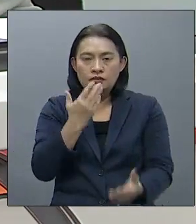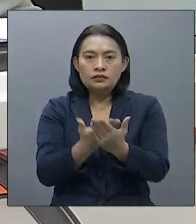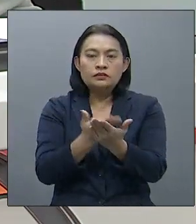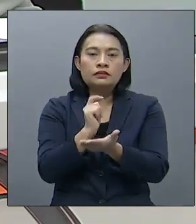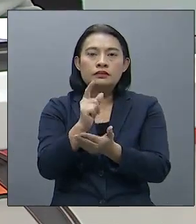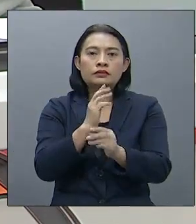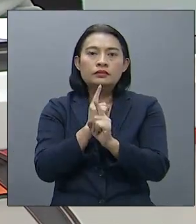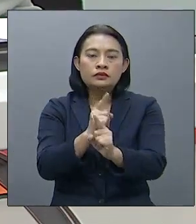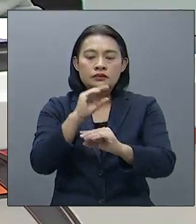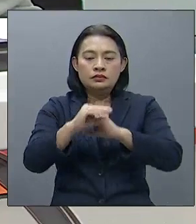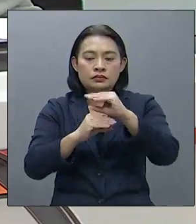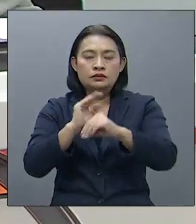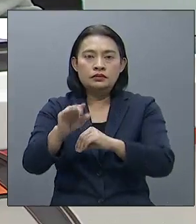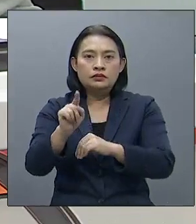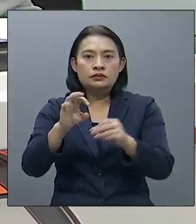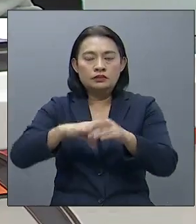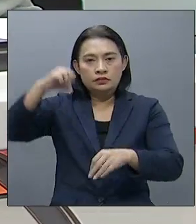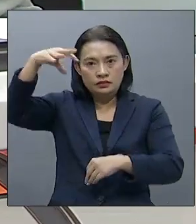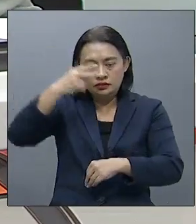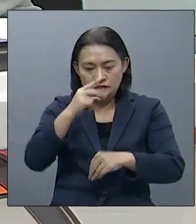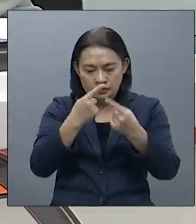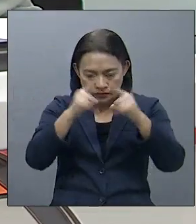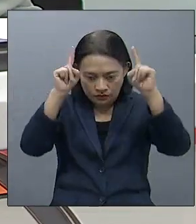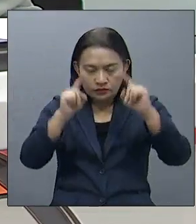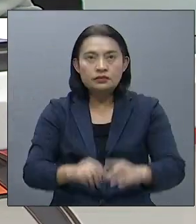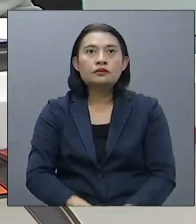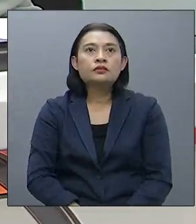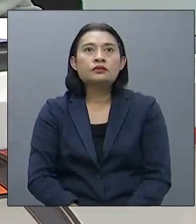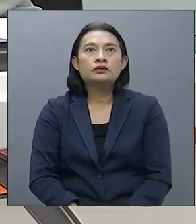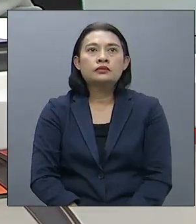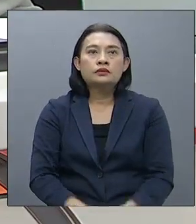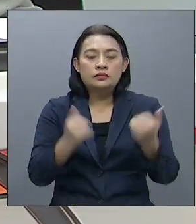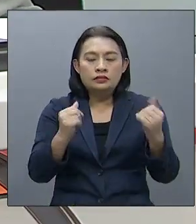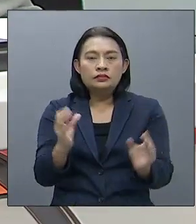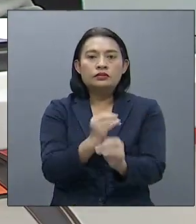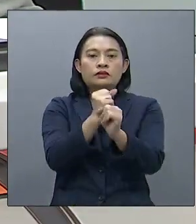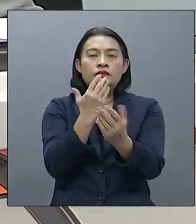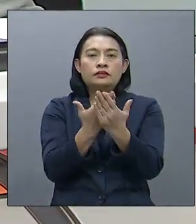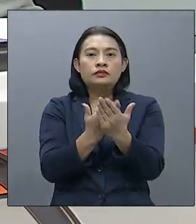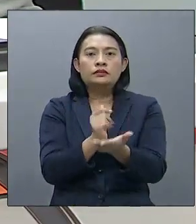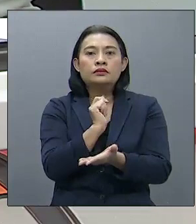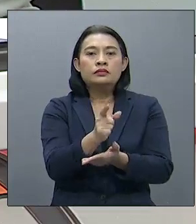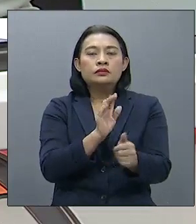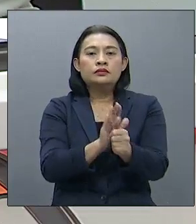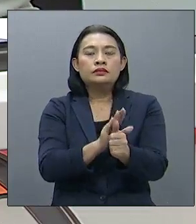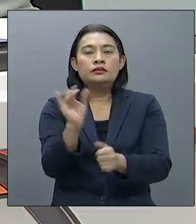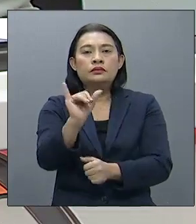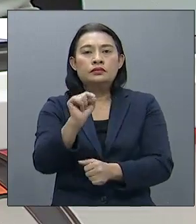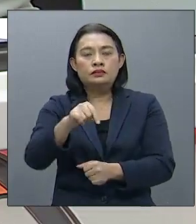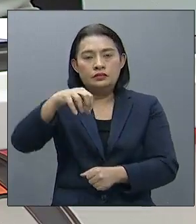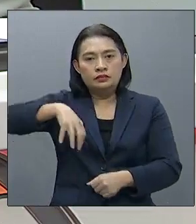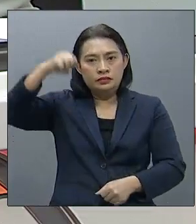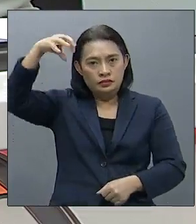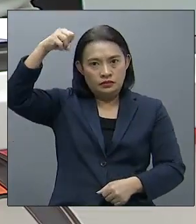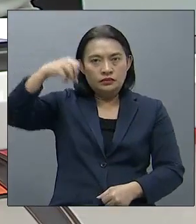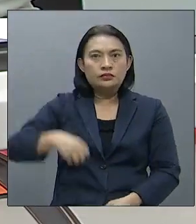งการก่อสร้างโครงข่ายไฟฟ้าที่พบข้อพิรุธทุจริตค่ะจนถึงตอนนี้ยังไม่ได้ข้อสรุปการจ่ายเงินเยียวยาจากการไฟฟ้าฝ่ายผลิตแห่งประเทศไทยเลยนะค